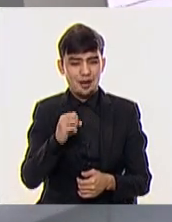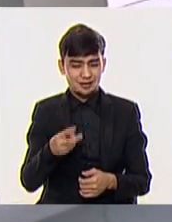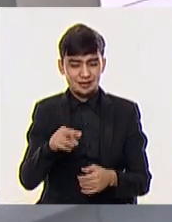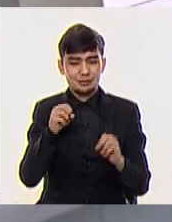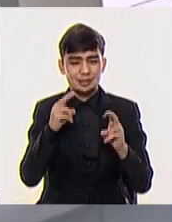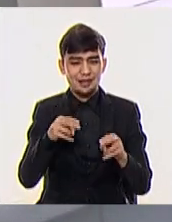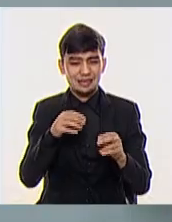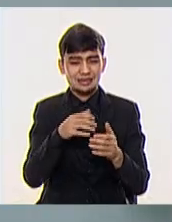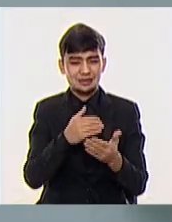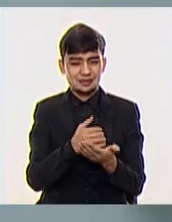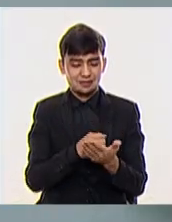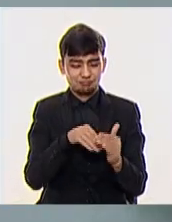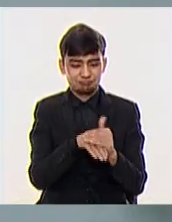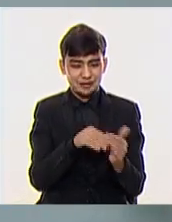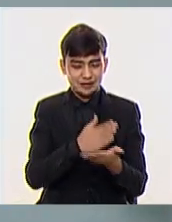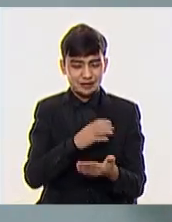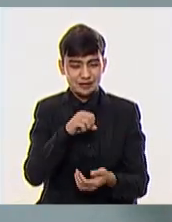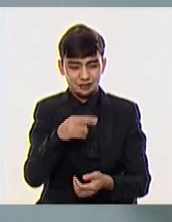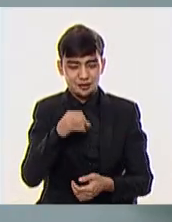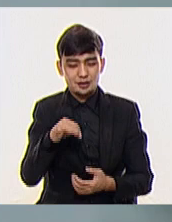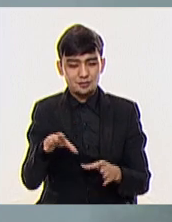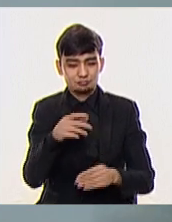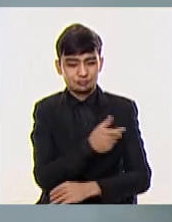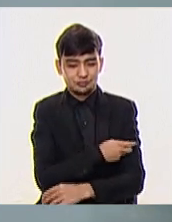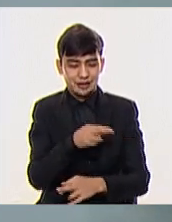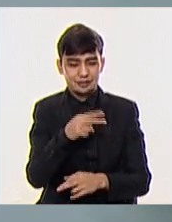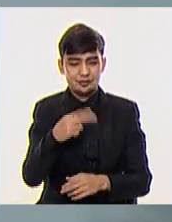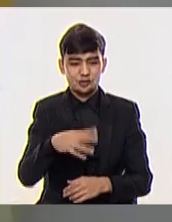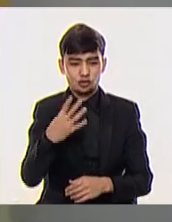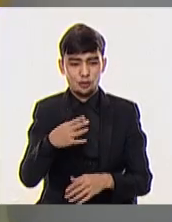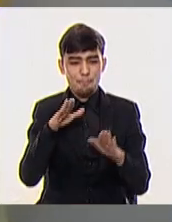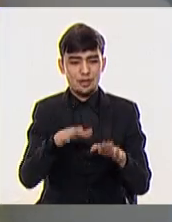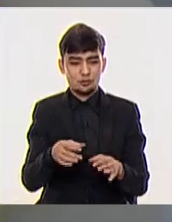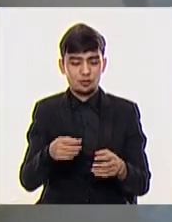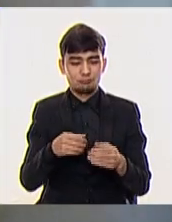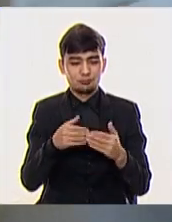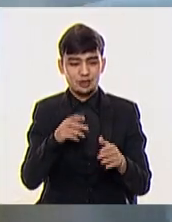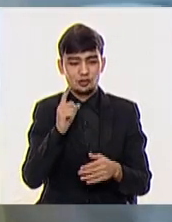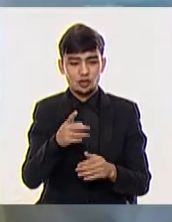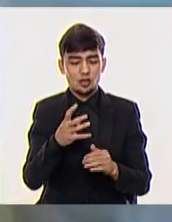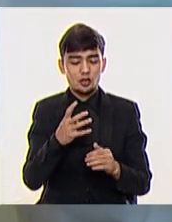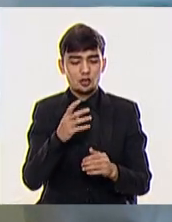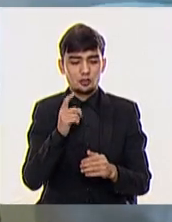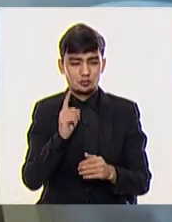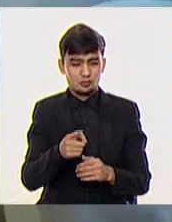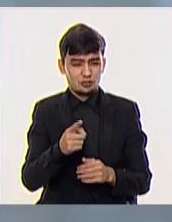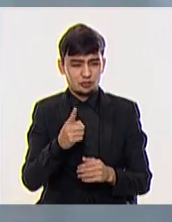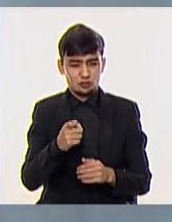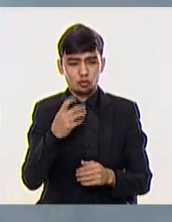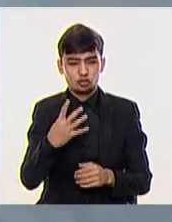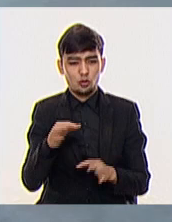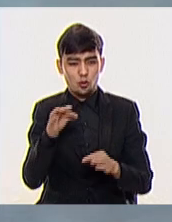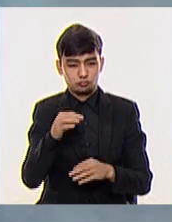қоймаларда сақтаулы. Сондай-ақ өңірде екпе жасайтын 24 орын жабдықталыпты. 1104 медицина қызметкері оқудан